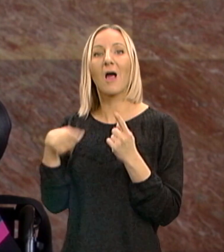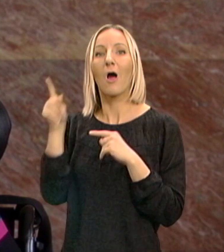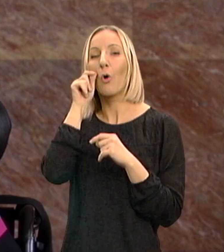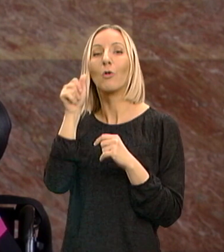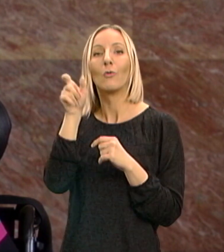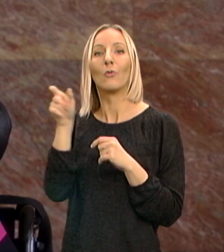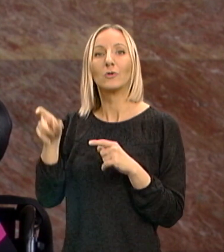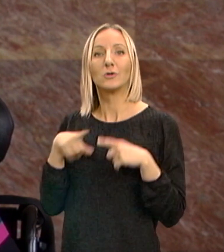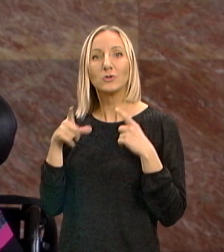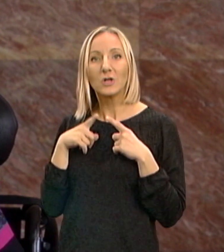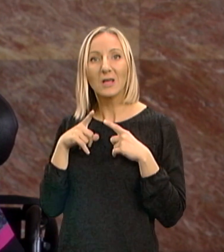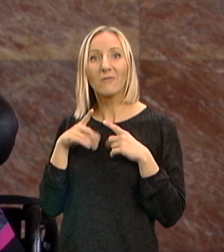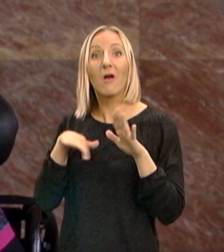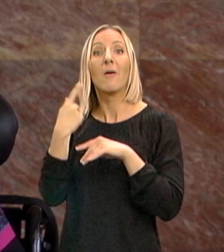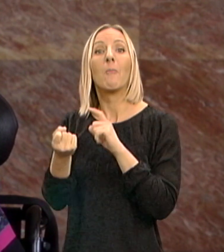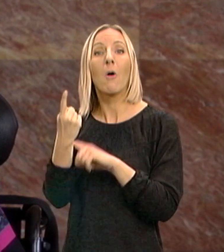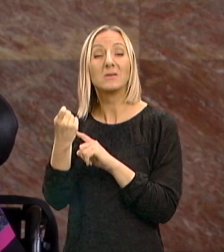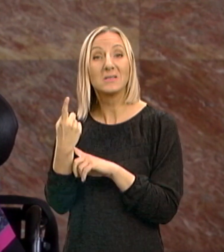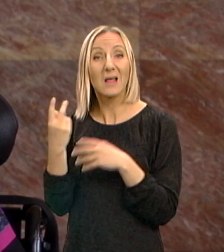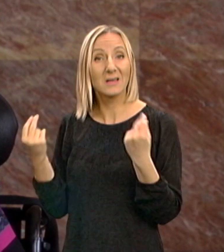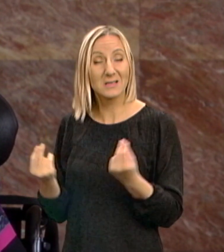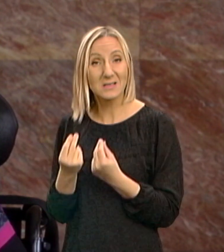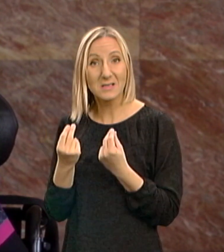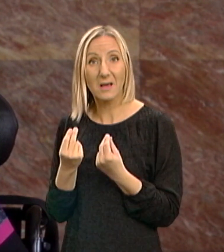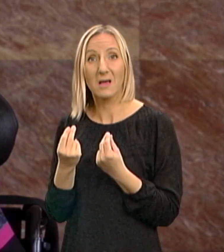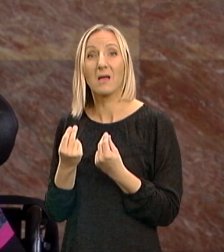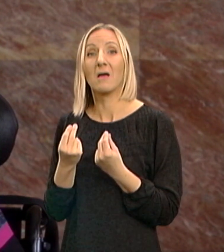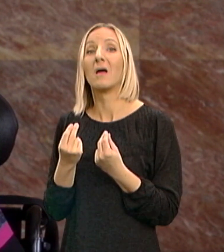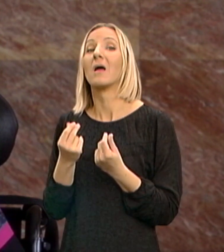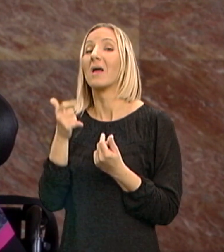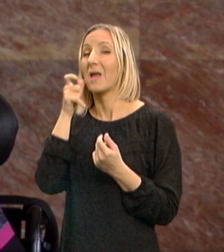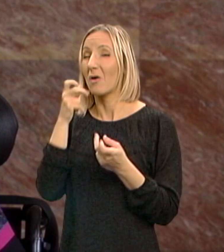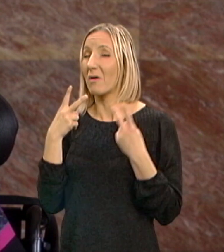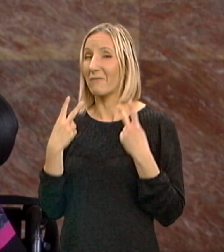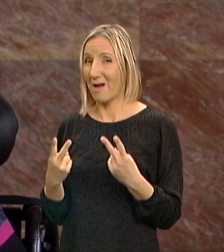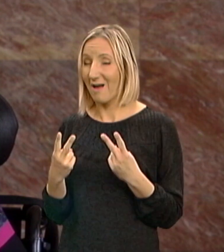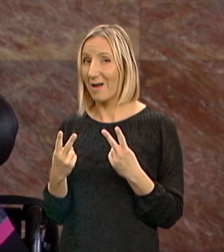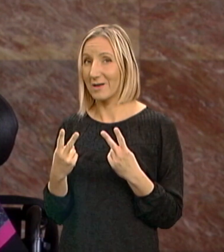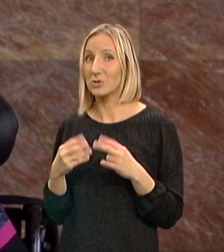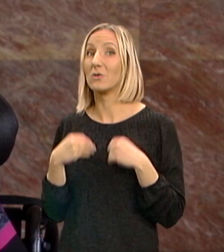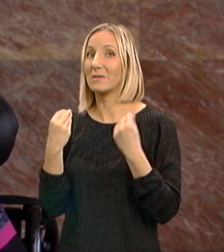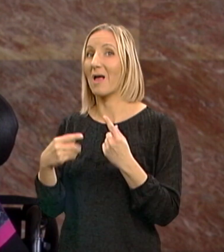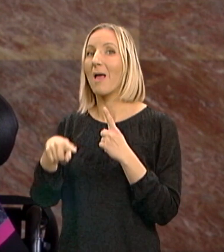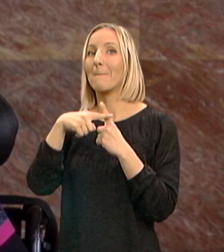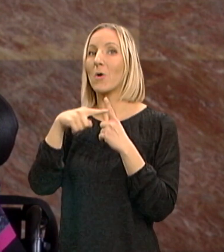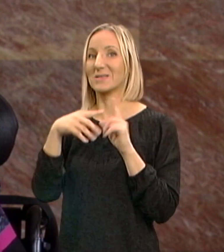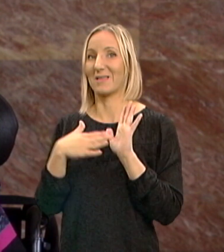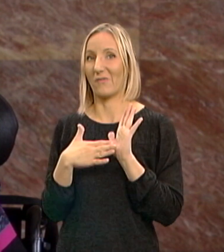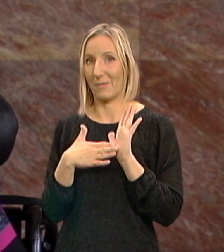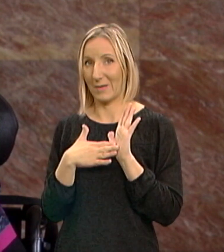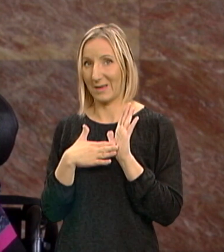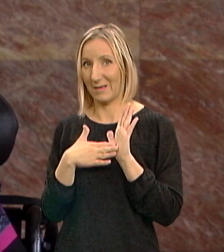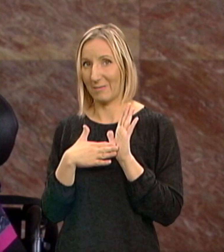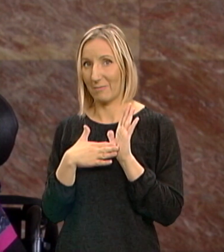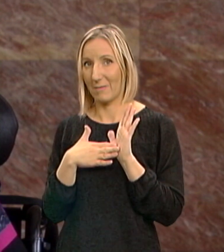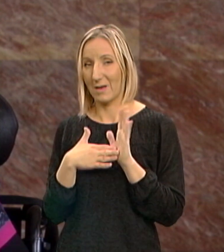žive. I ono što mislim da je posebno važno, što daje pozitivni primer. Ljudi koji